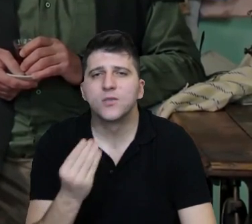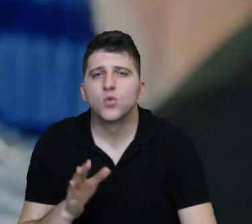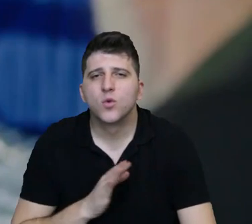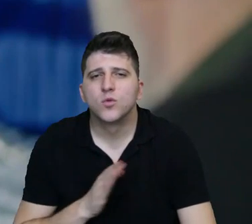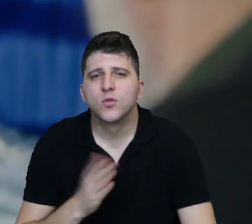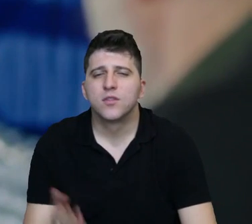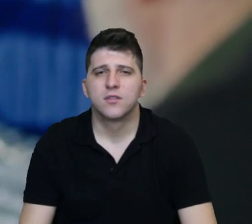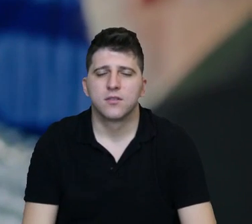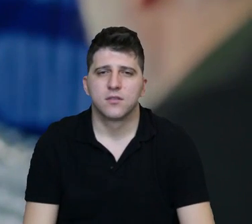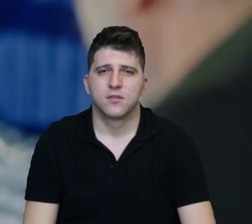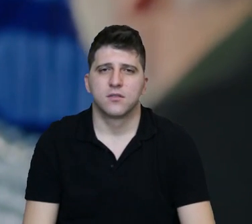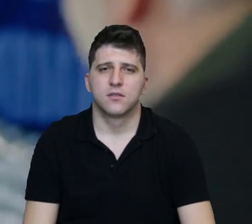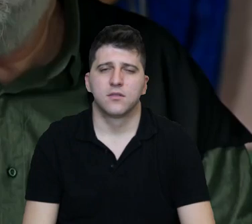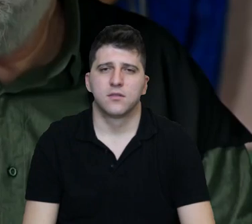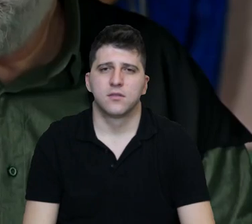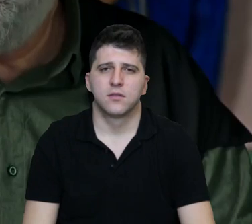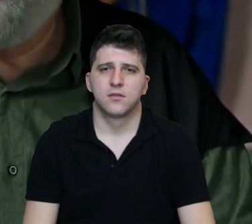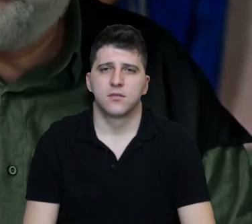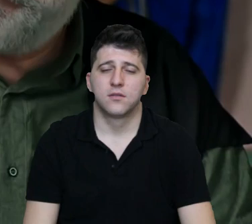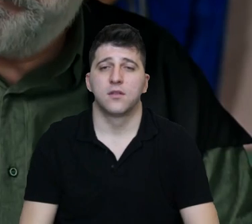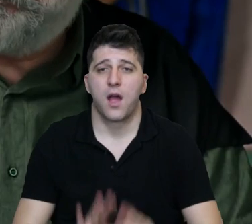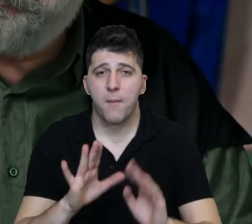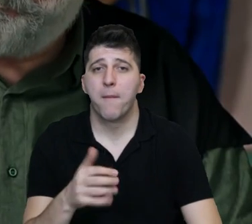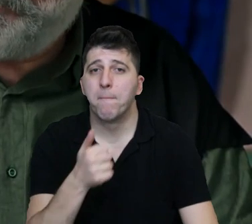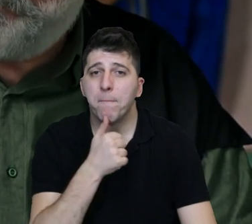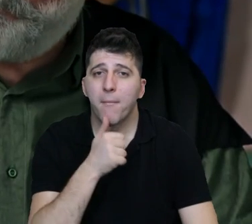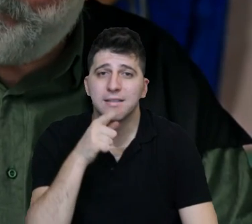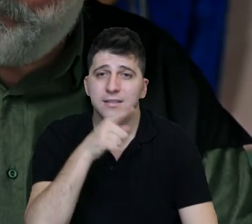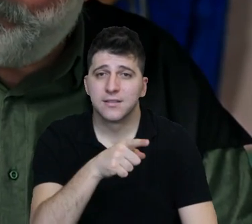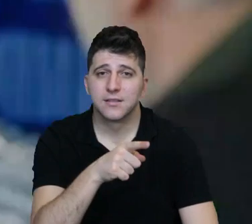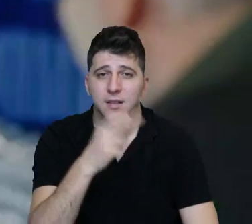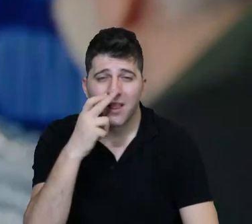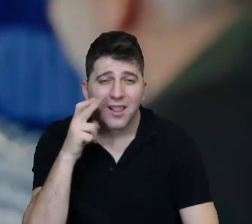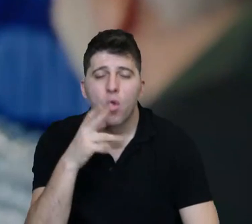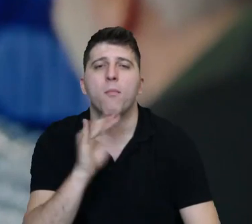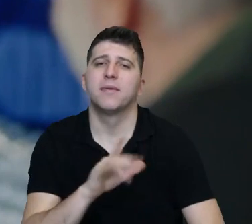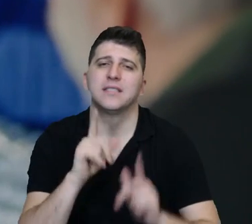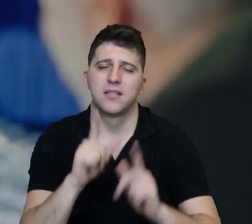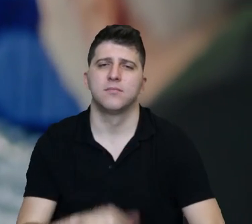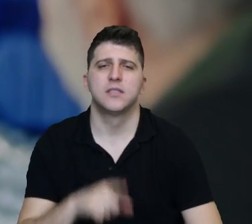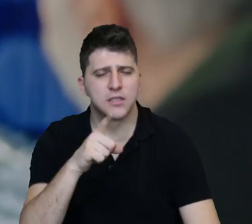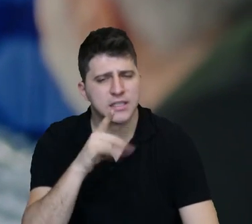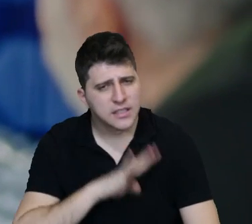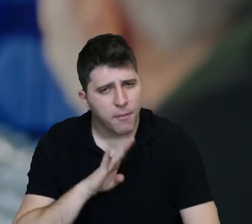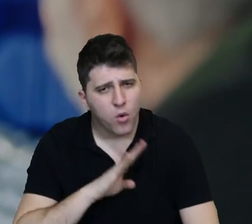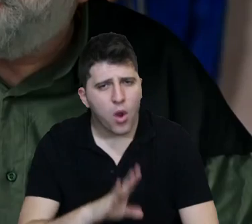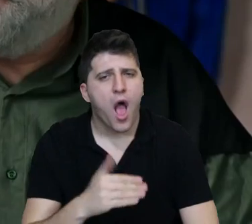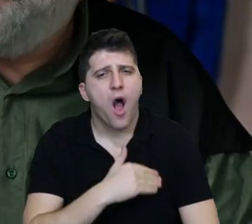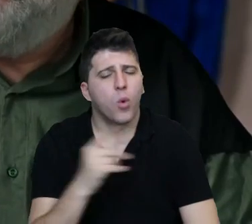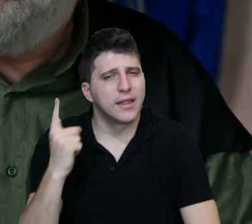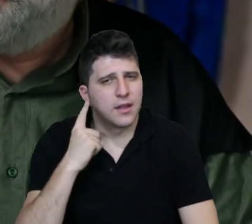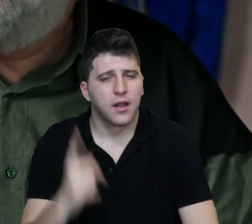neticede? İbrahim kafa salladı. Ama babasının da dolduruşa gelmemesi lazım. Sen sabırlı ol. Avukatı